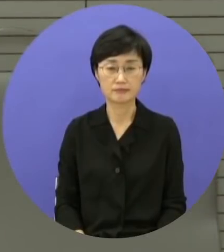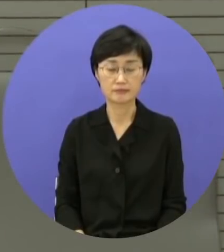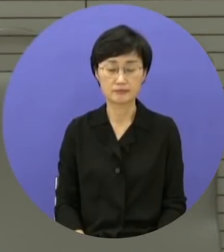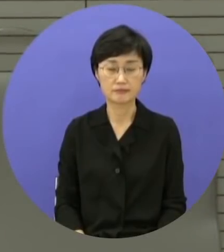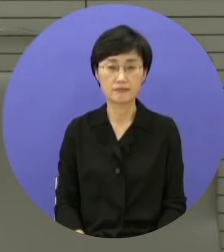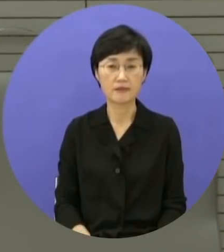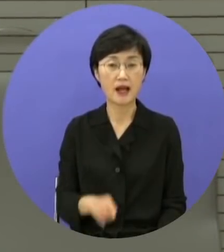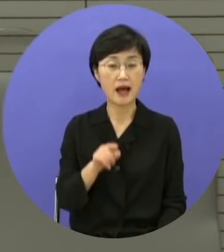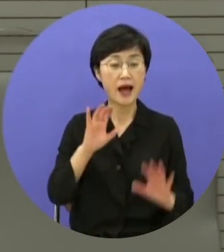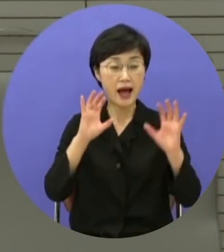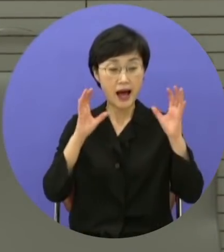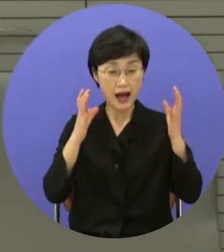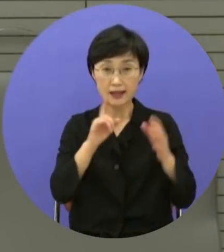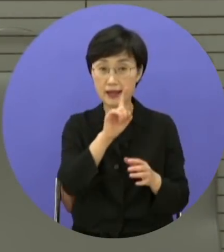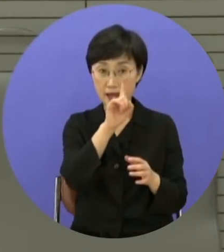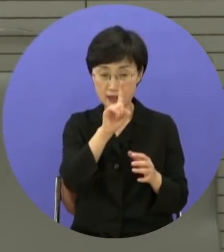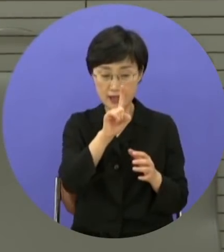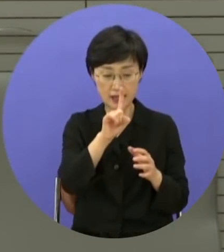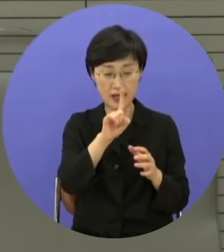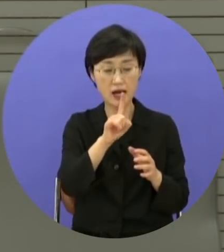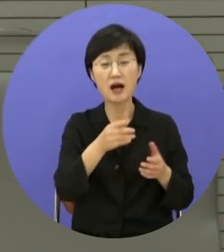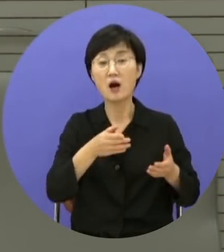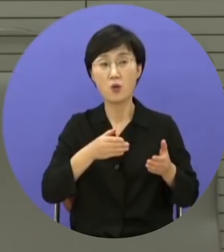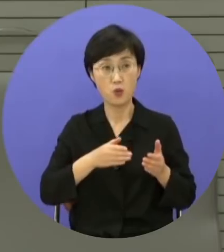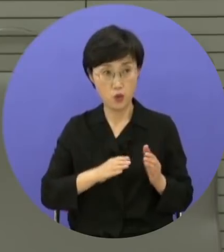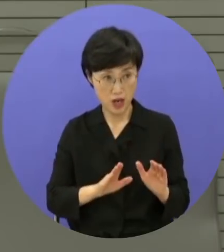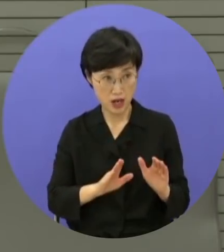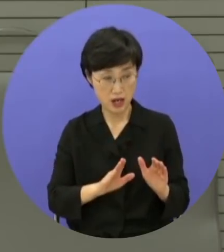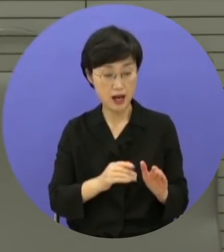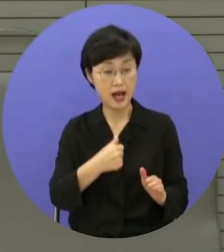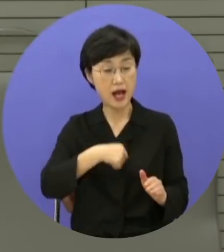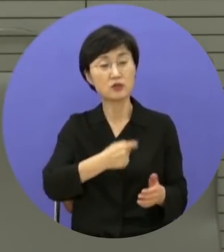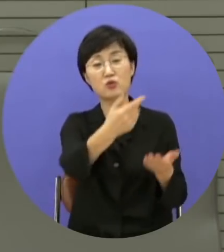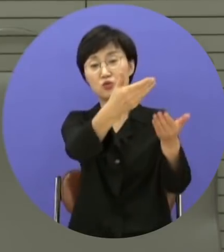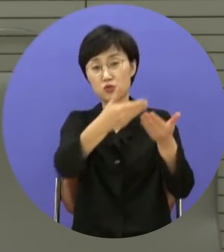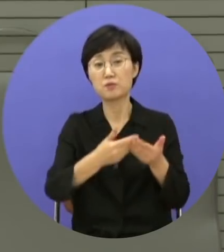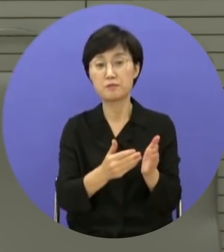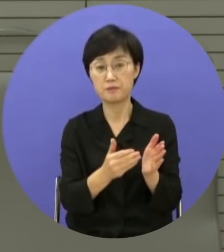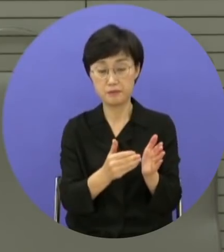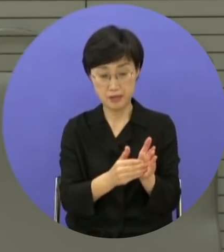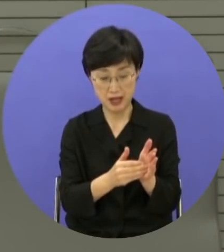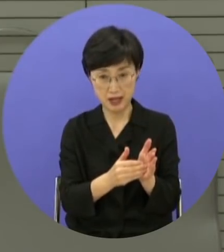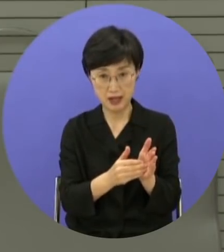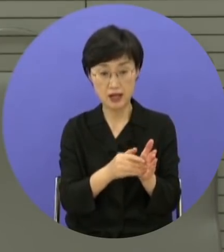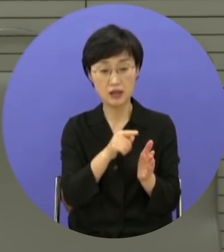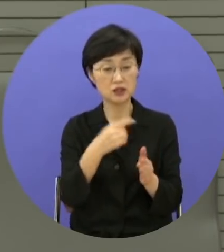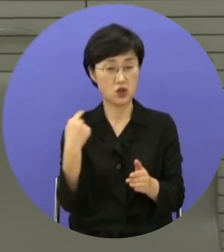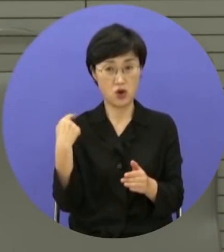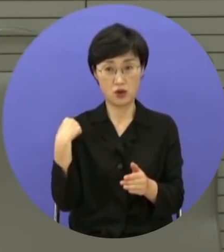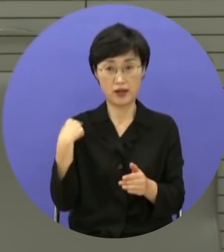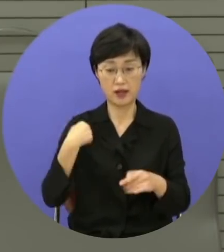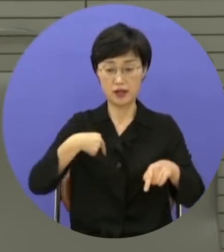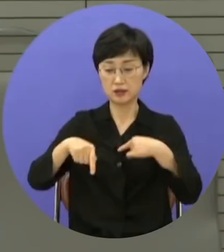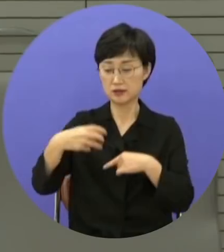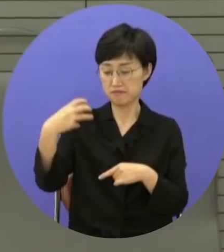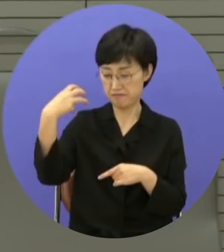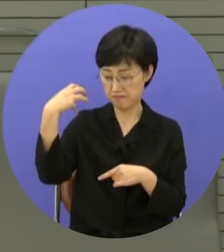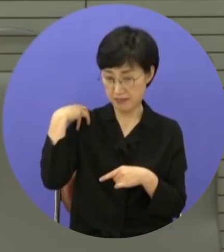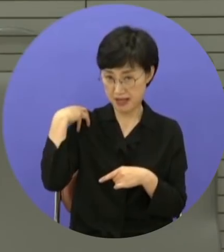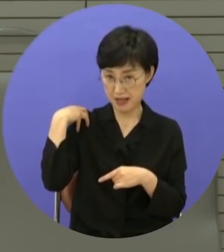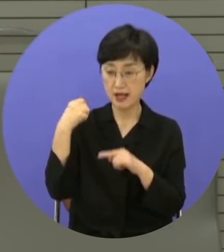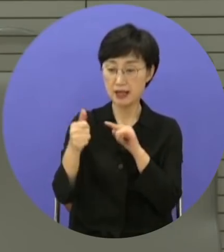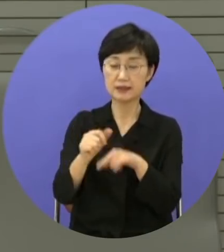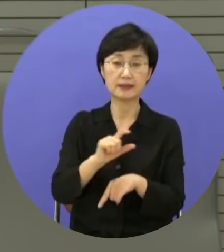이는 한 아기가 우리에게 낳고 한 아들을 우리에게 주신 바 되었는데 그의 어깨에는 정사를 메었고 그의